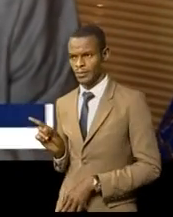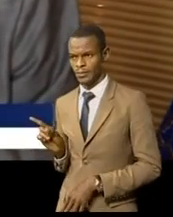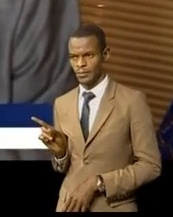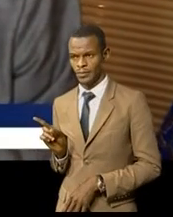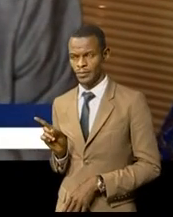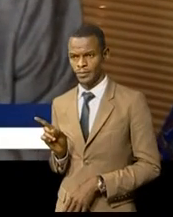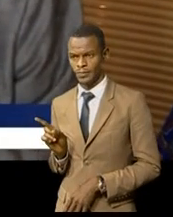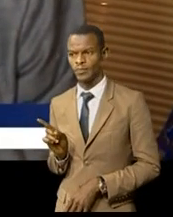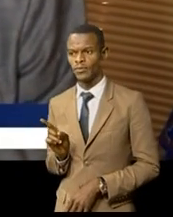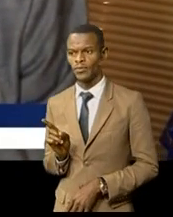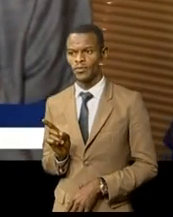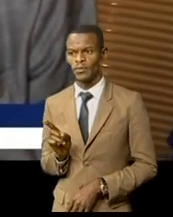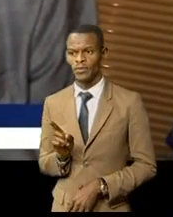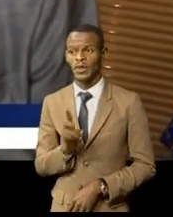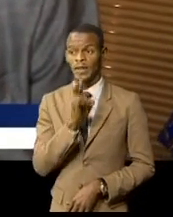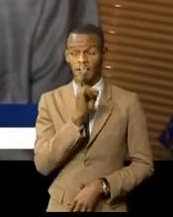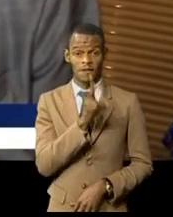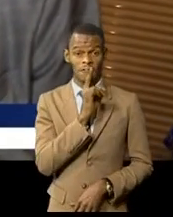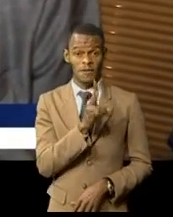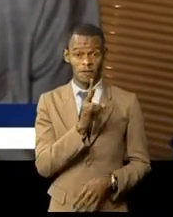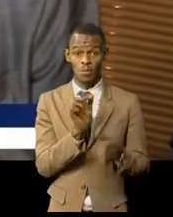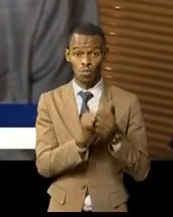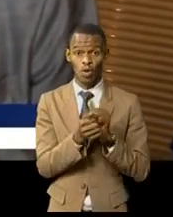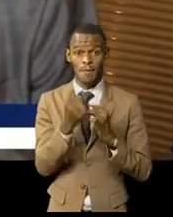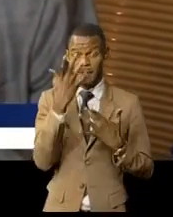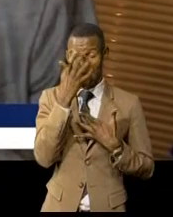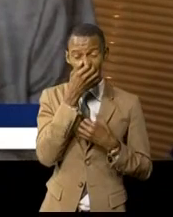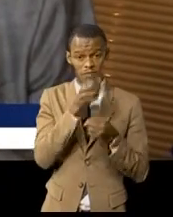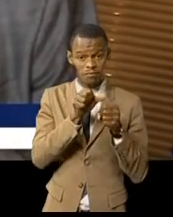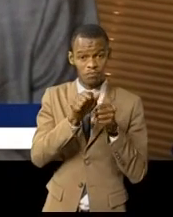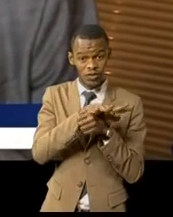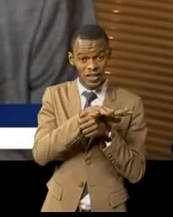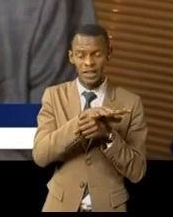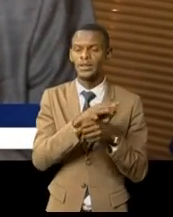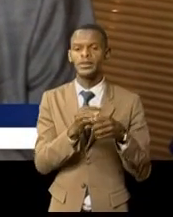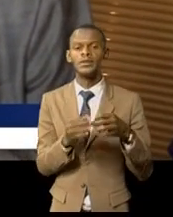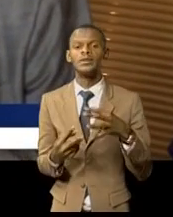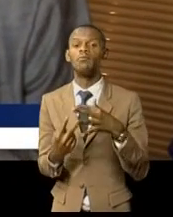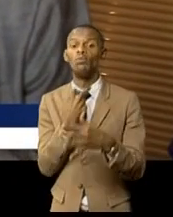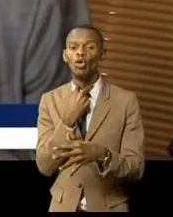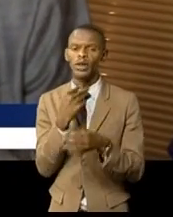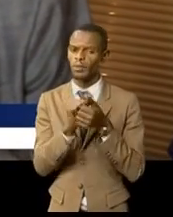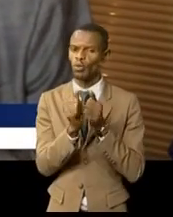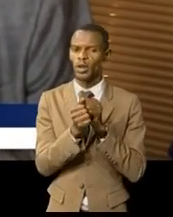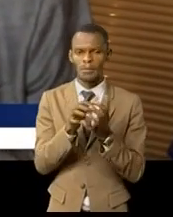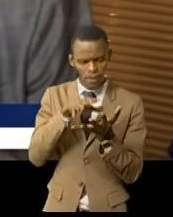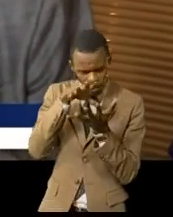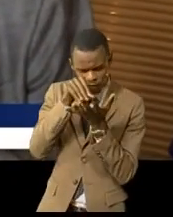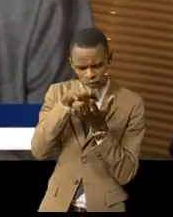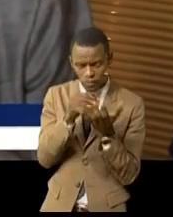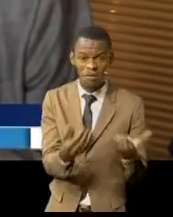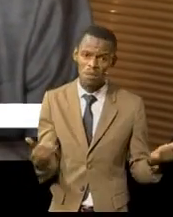une perturbation sans précédent de l'apprentissage des enfants, des jeunes et des adultes. Elle a également